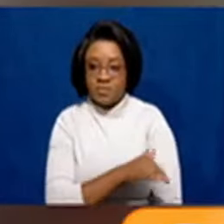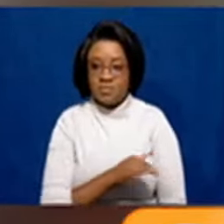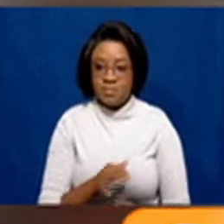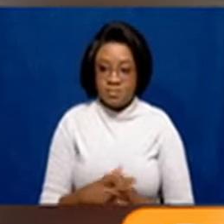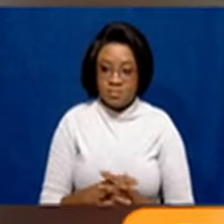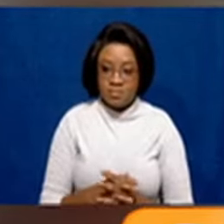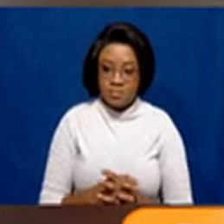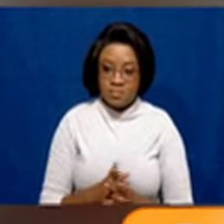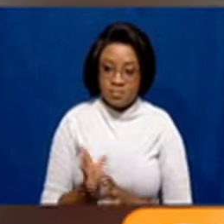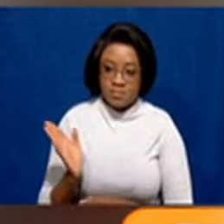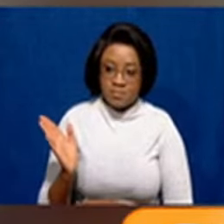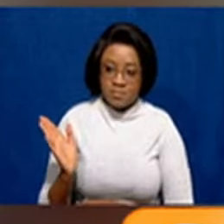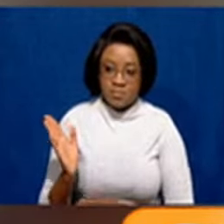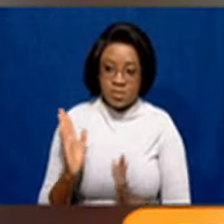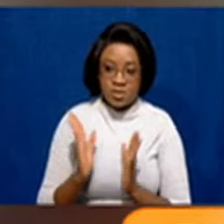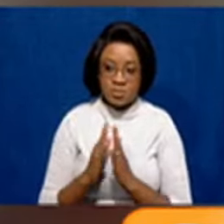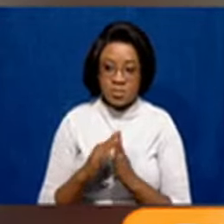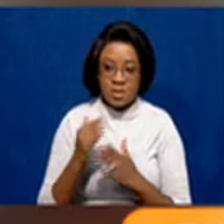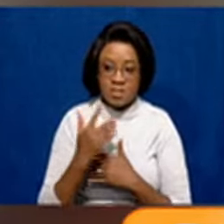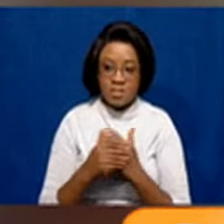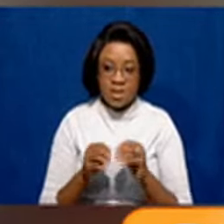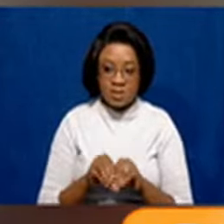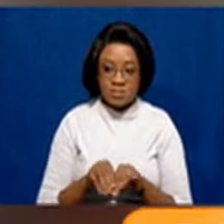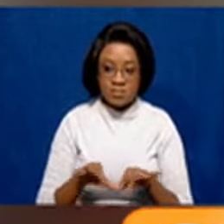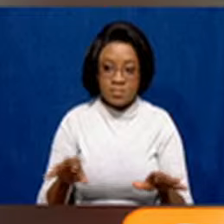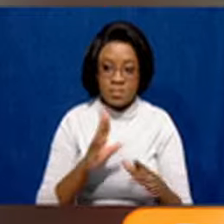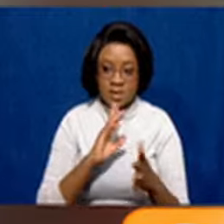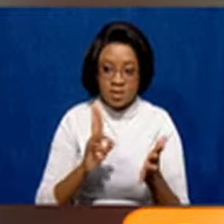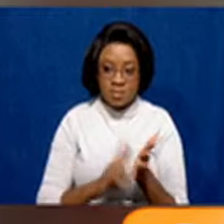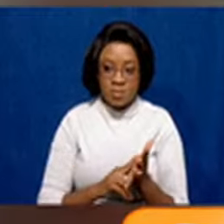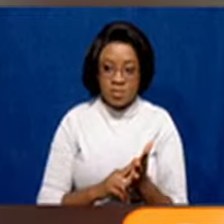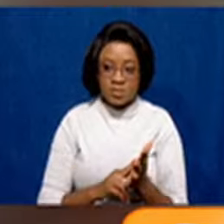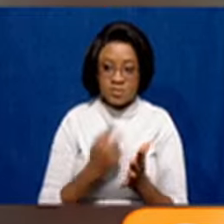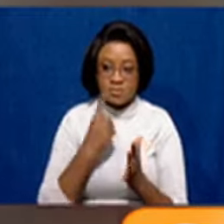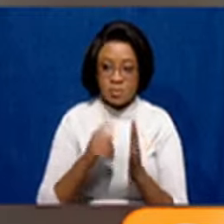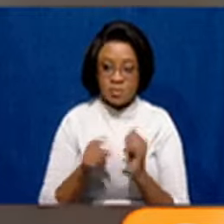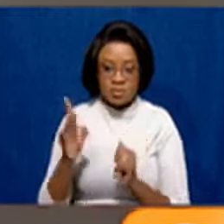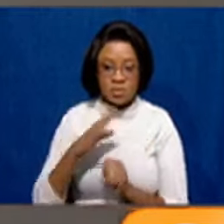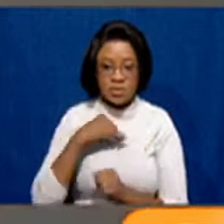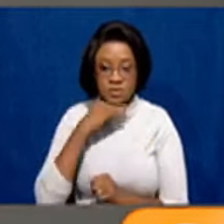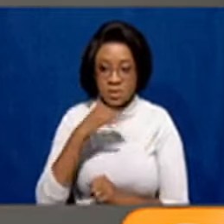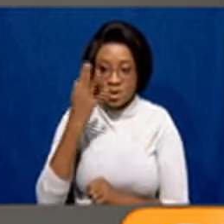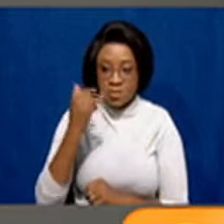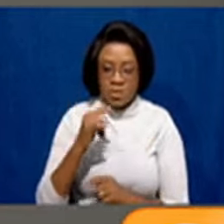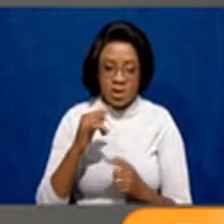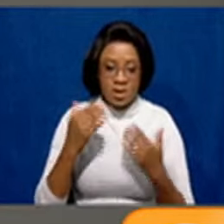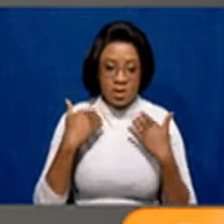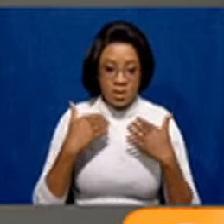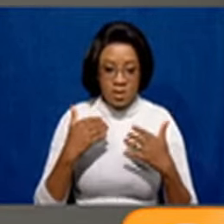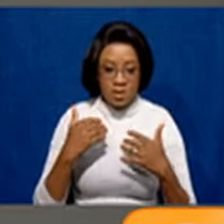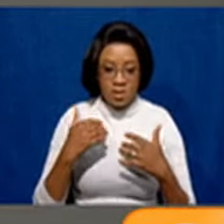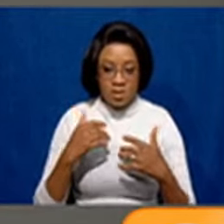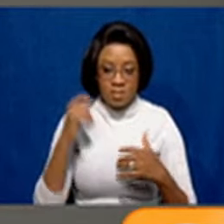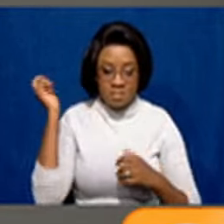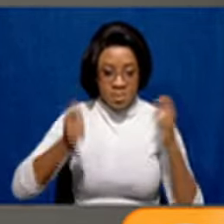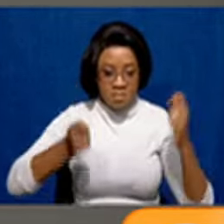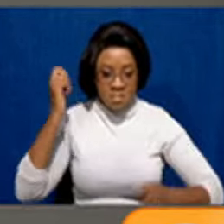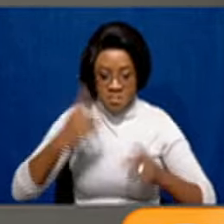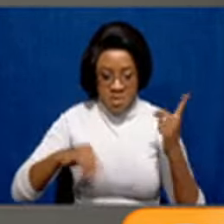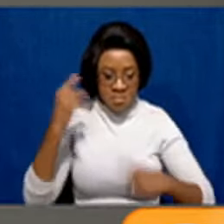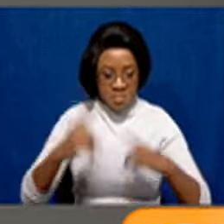ikiwa imetapakaa kwenye choo, huku ripoti ya mpasuaji ikibaini kuwa Olilo alifariki kutokana na majeraha ya kupigwa kwa kifaa